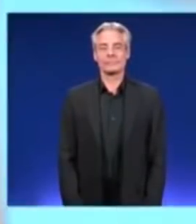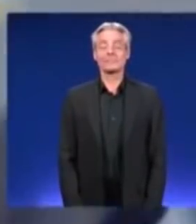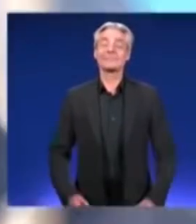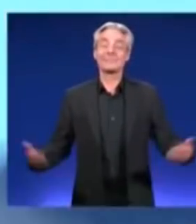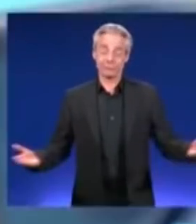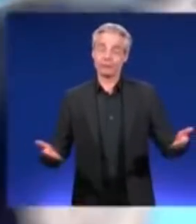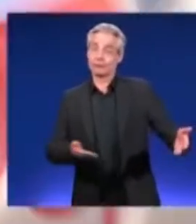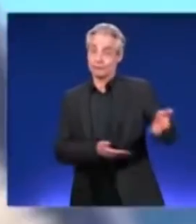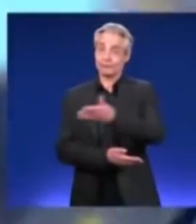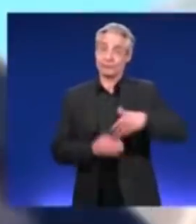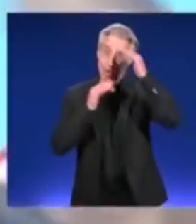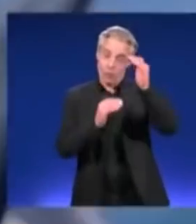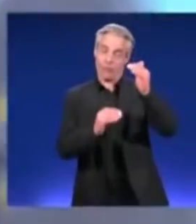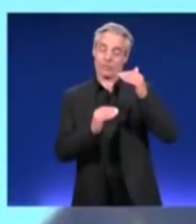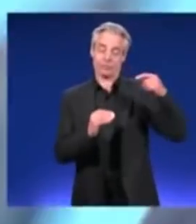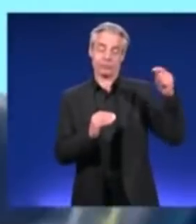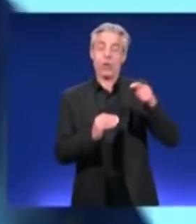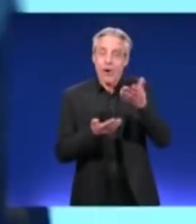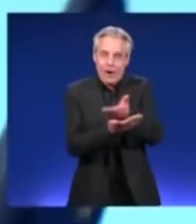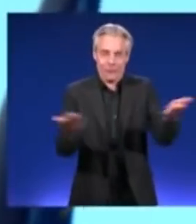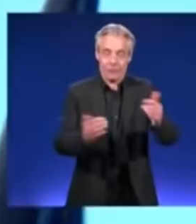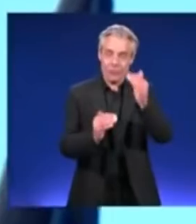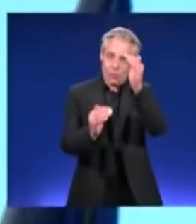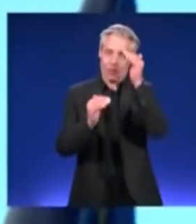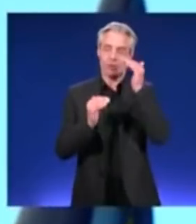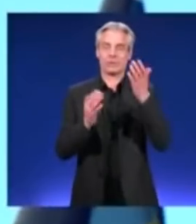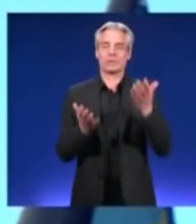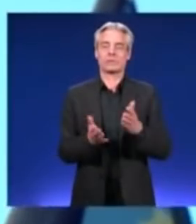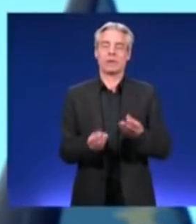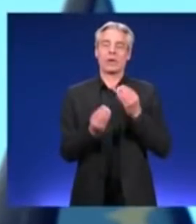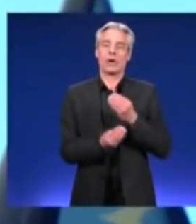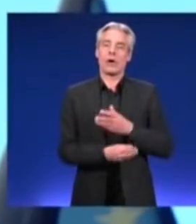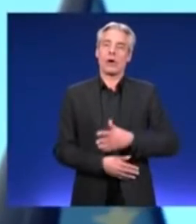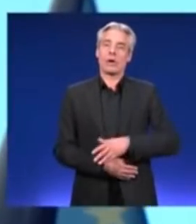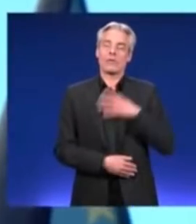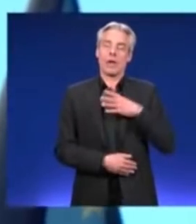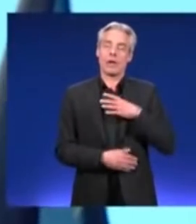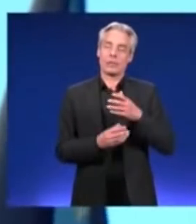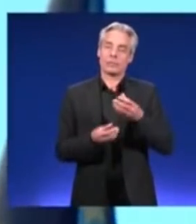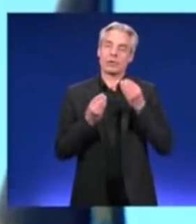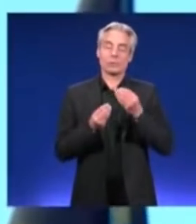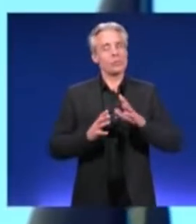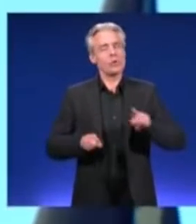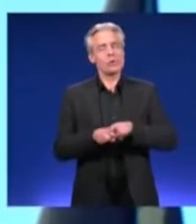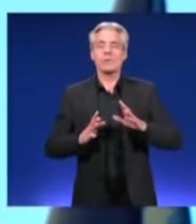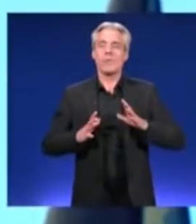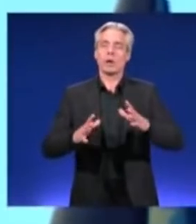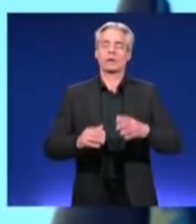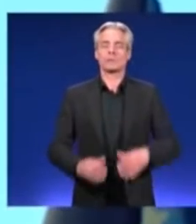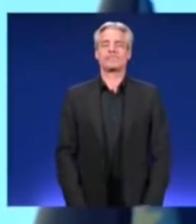Leur confiance, votre confiance, m'honore, m'oblige et m'engage.